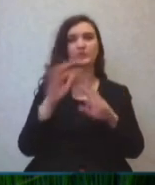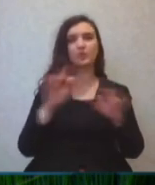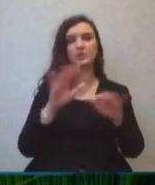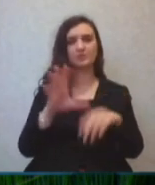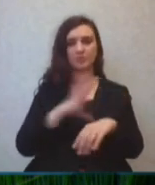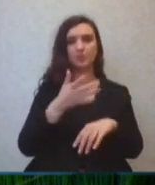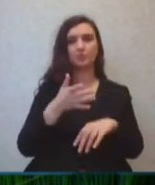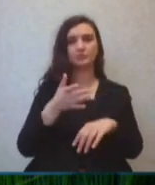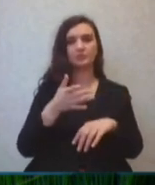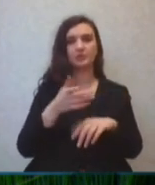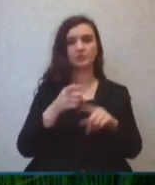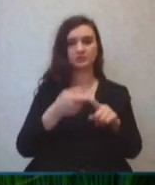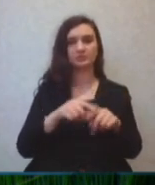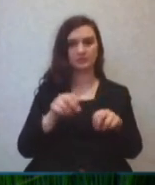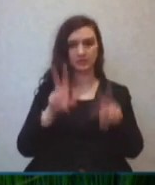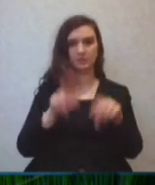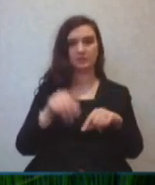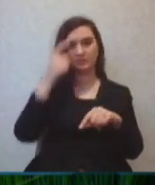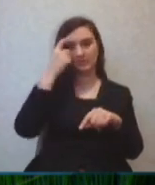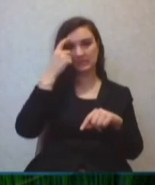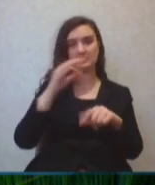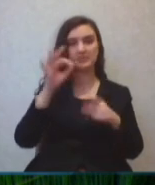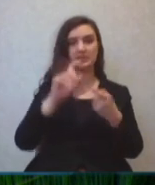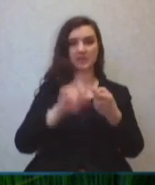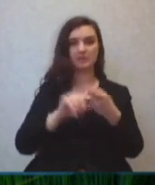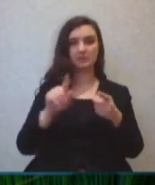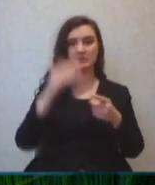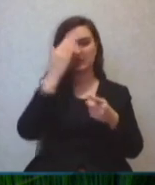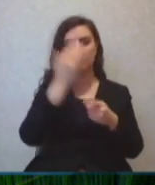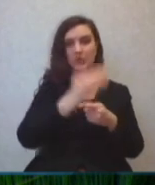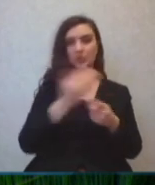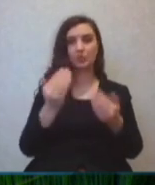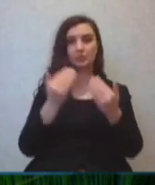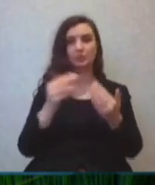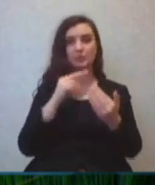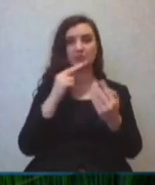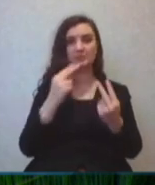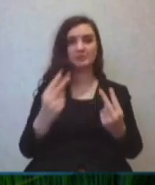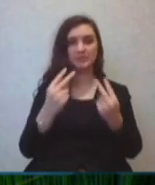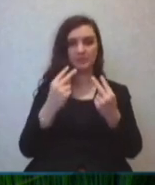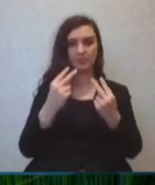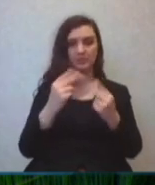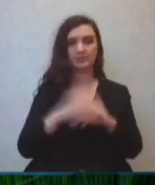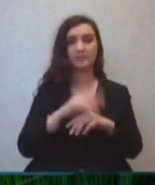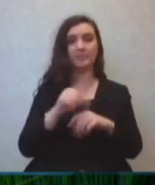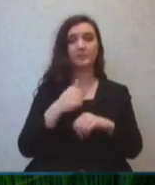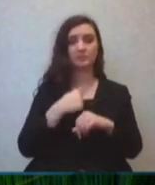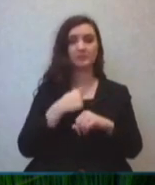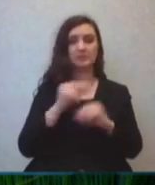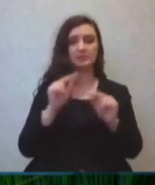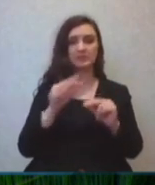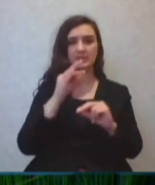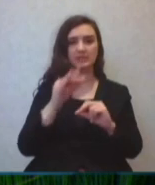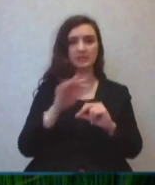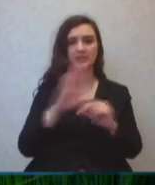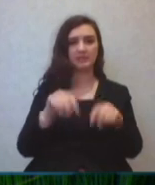ჰქონდა გამიზნული მეხსიერებასთან დაკავშირებით საზოგადოების ყურადღების მისაპყრობად. და ჩვენ სიმართლე გითხრათ,